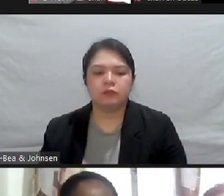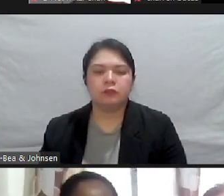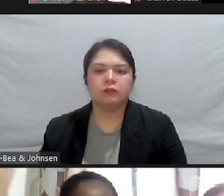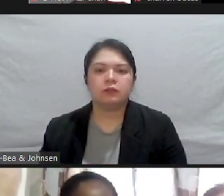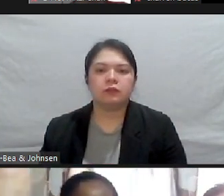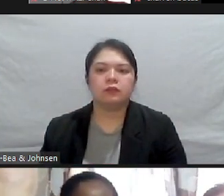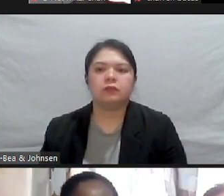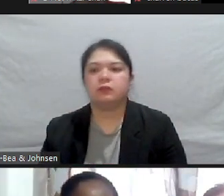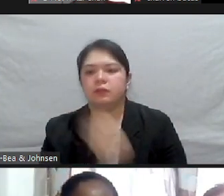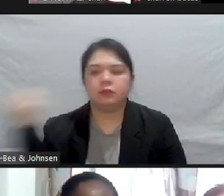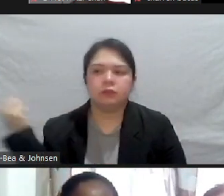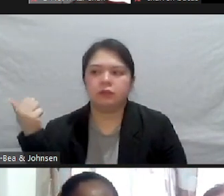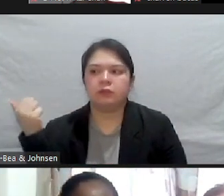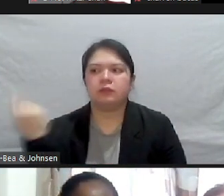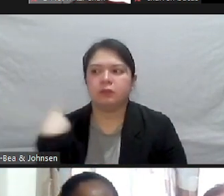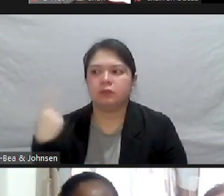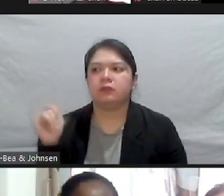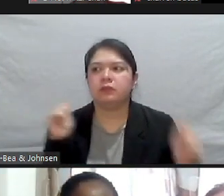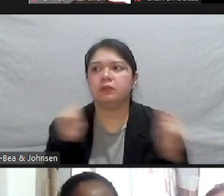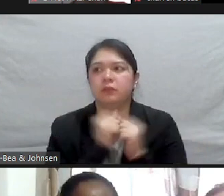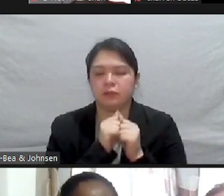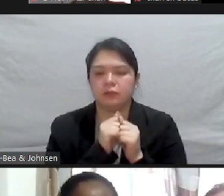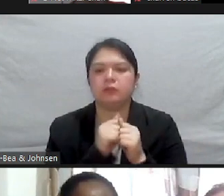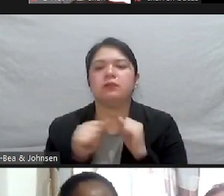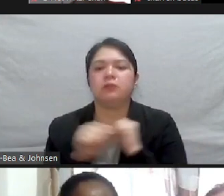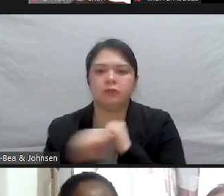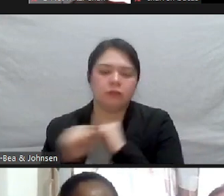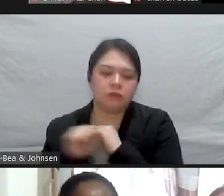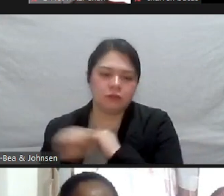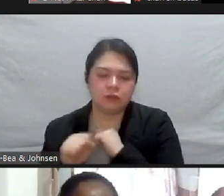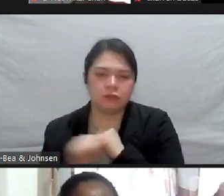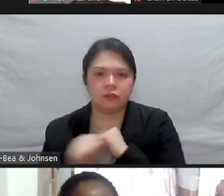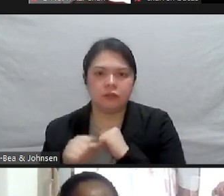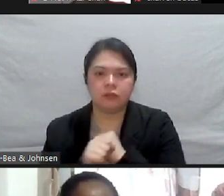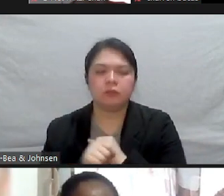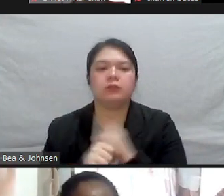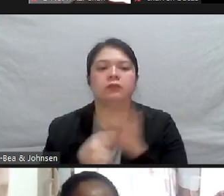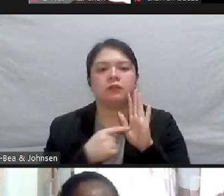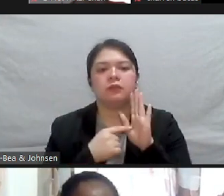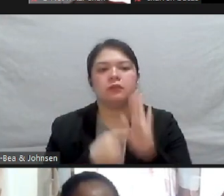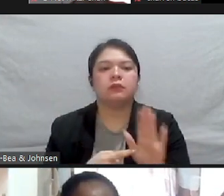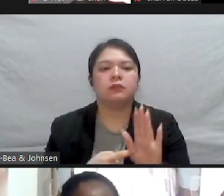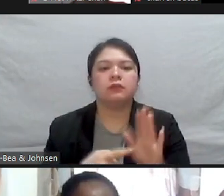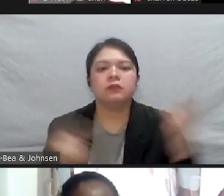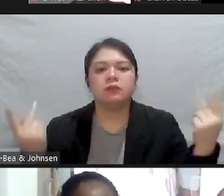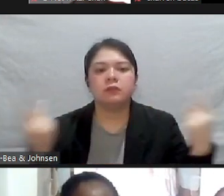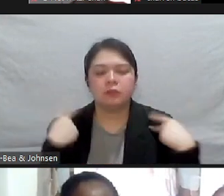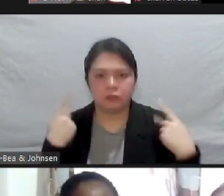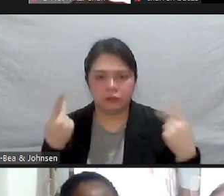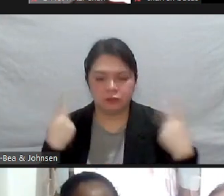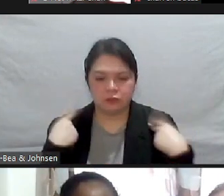nating pangkasama, no, sa pagsusulong na ito, magpakita tayo ng ating